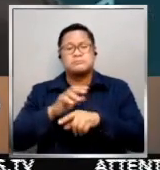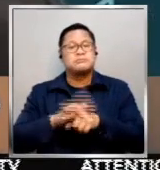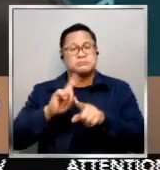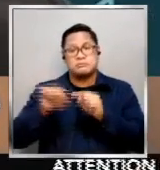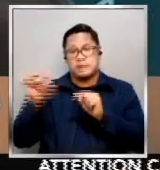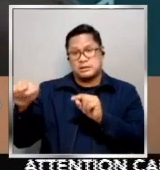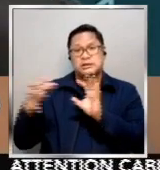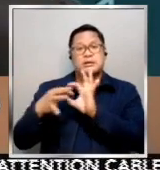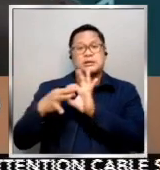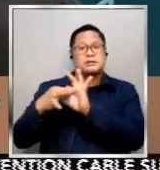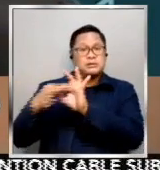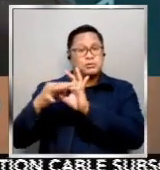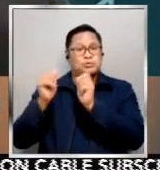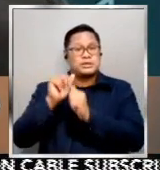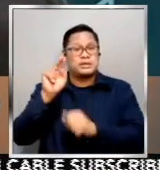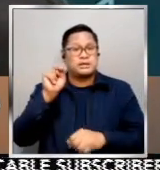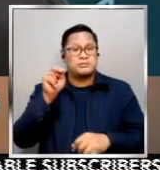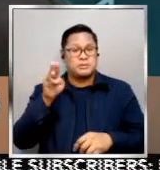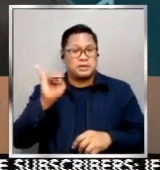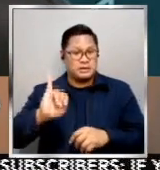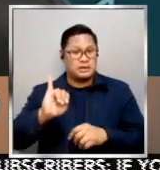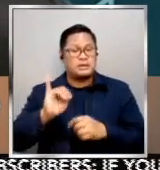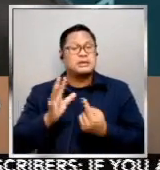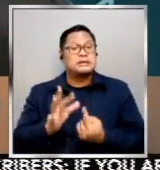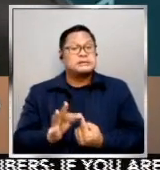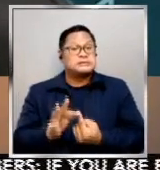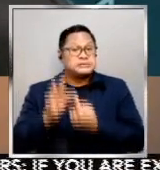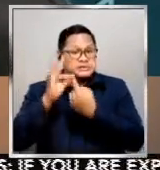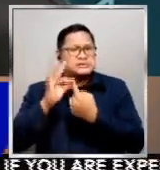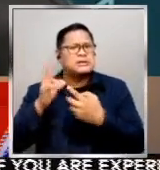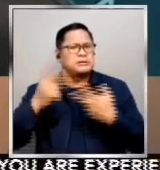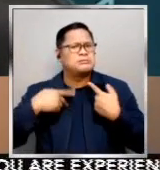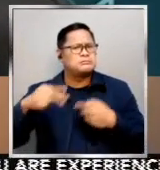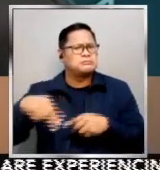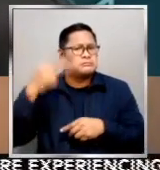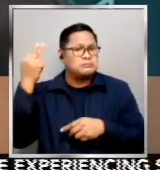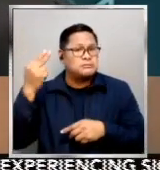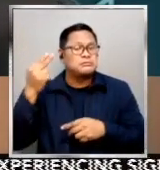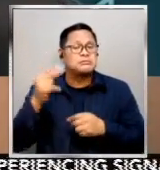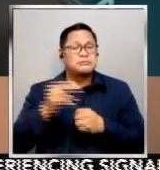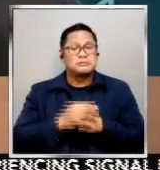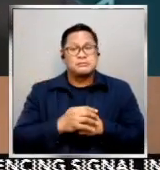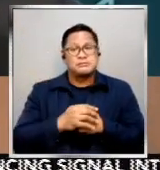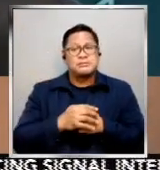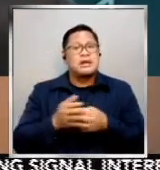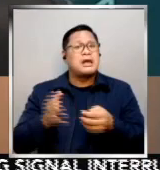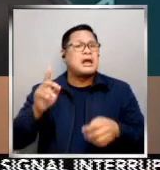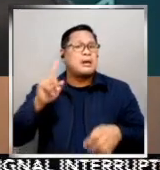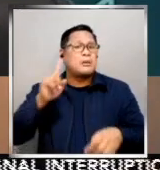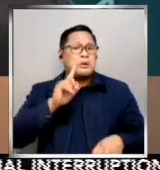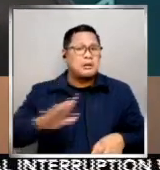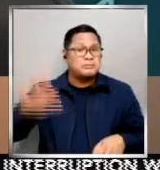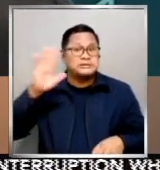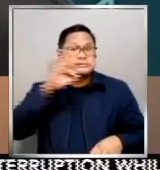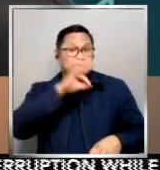NBI. Lalo na po yung mga ganyan, napakataas ng pinapangakong kita o tubo,